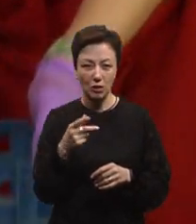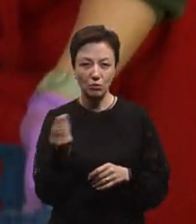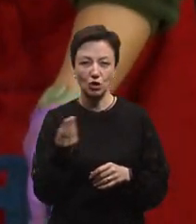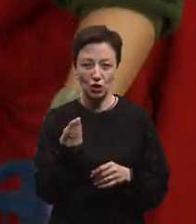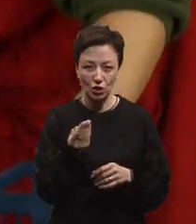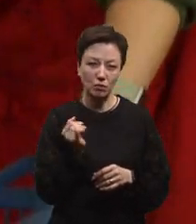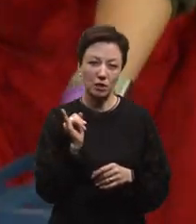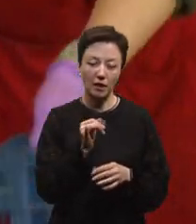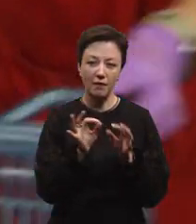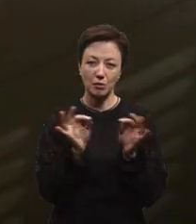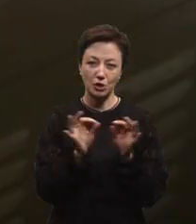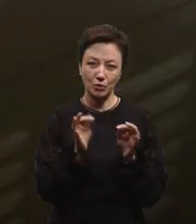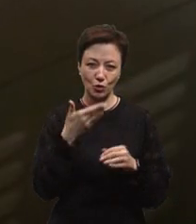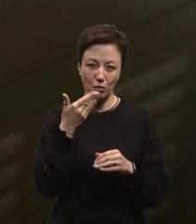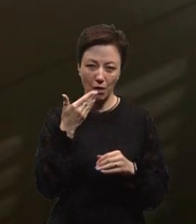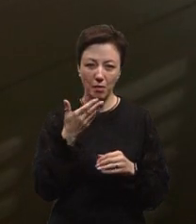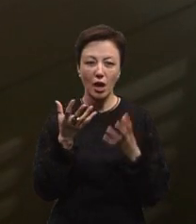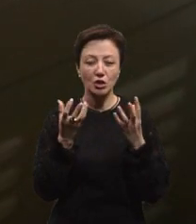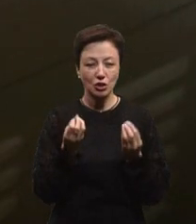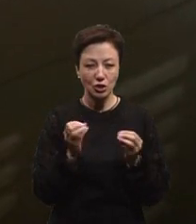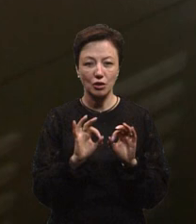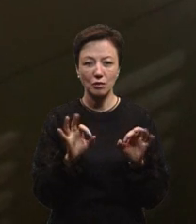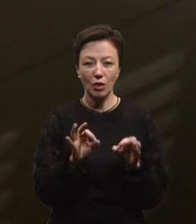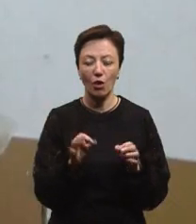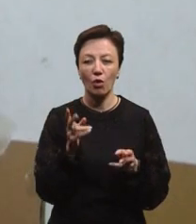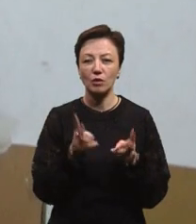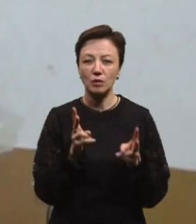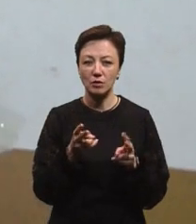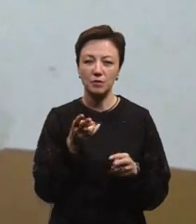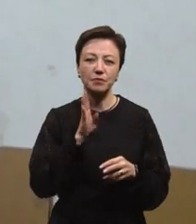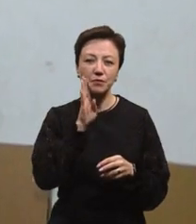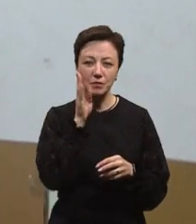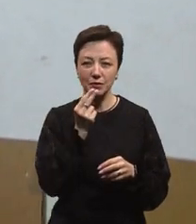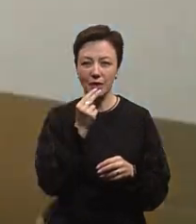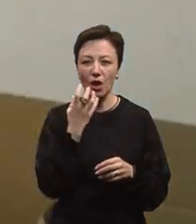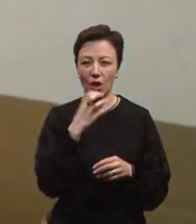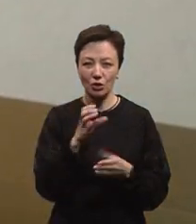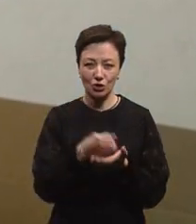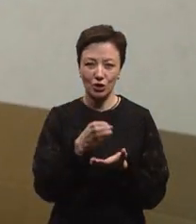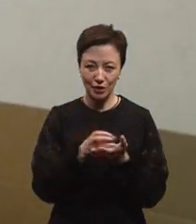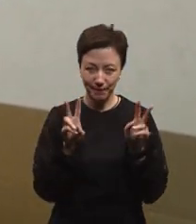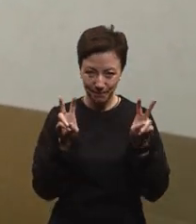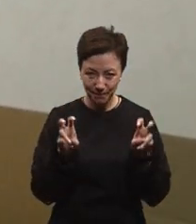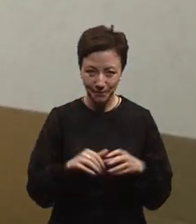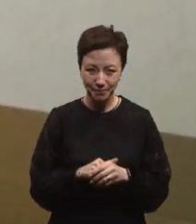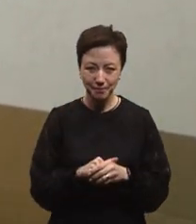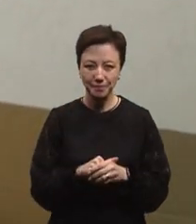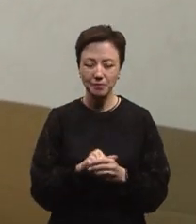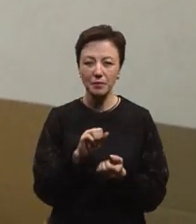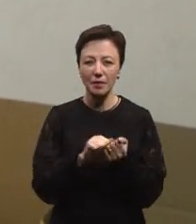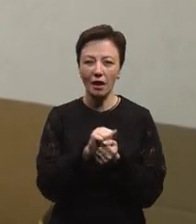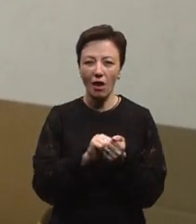пшеничним і вермішелевим супами а ще розповіла готують поживний сніданок гаряча чашка тут перебита вівсянка